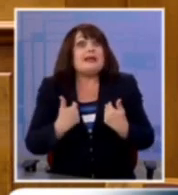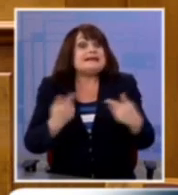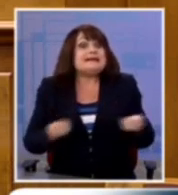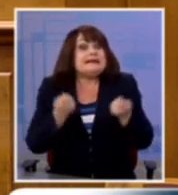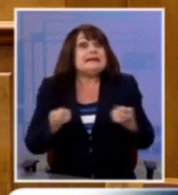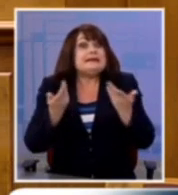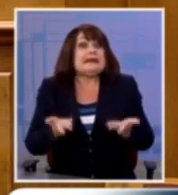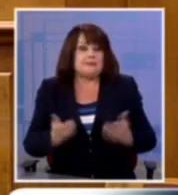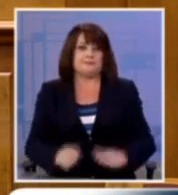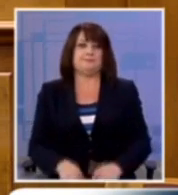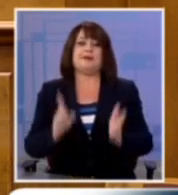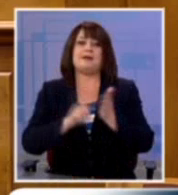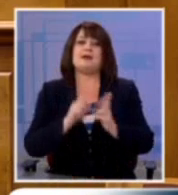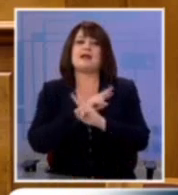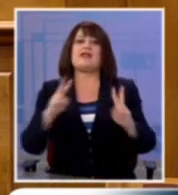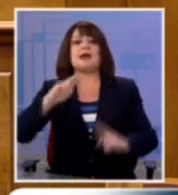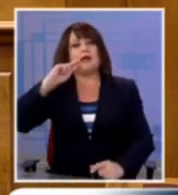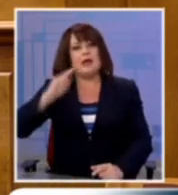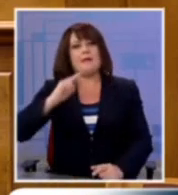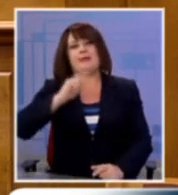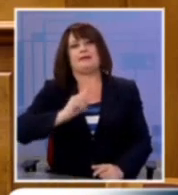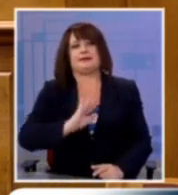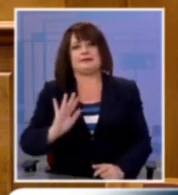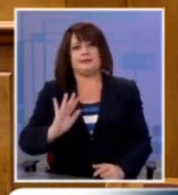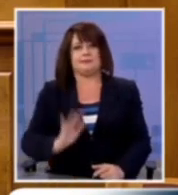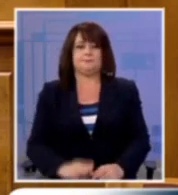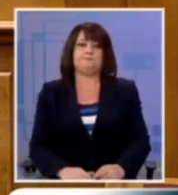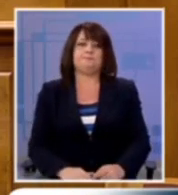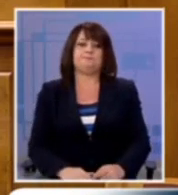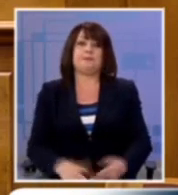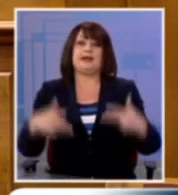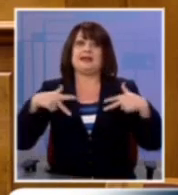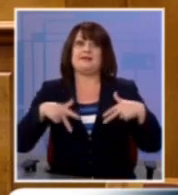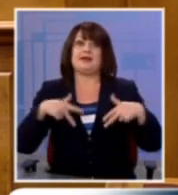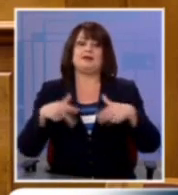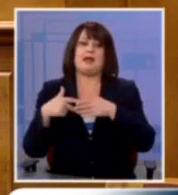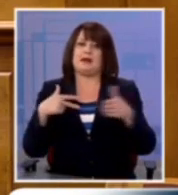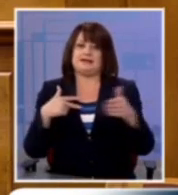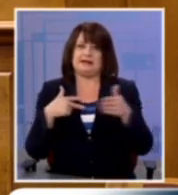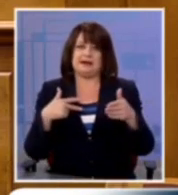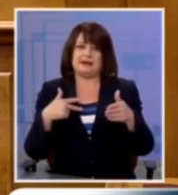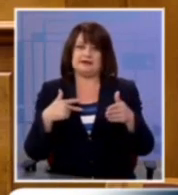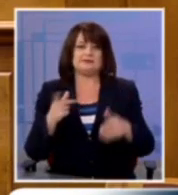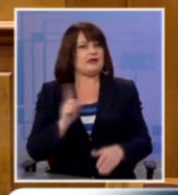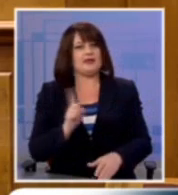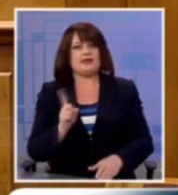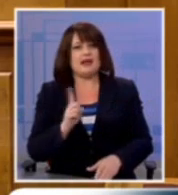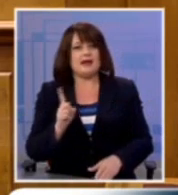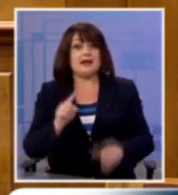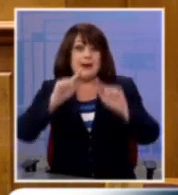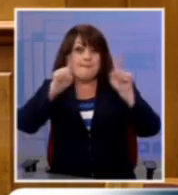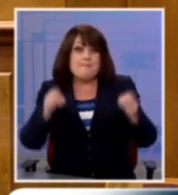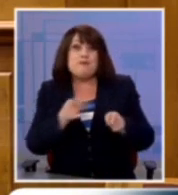Ας απαντήσουμε λοιπόν καθαρά σε αυτούς. Η κυβέρνηση της αριστεράς δεν είναι ούτε